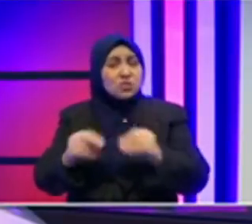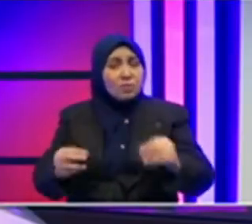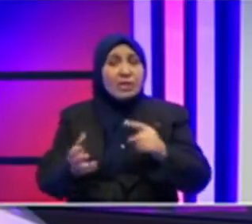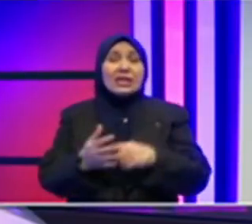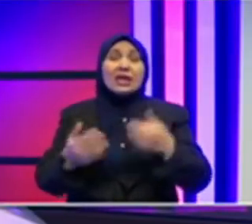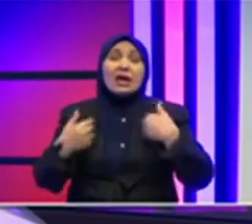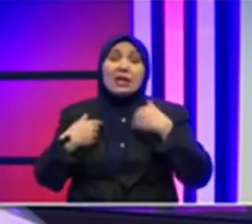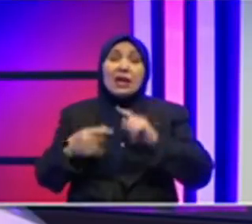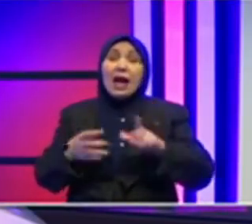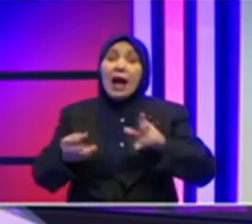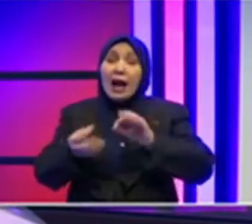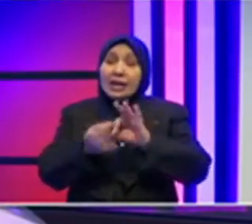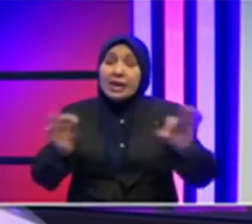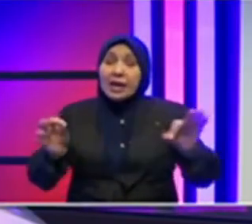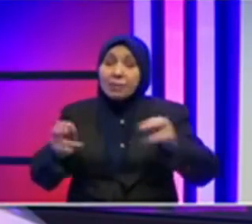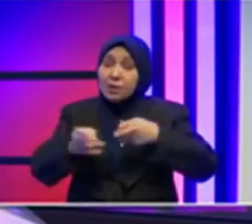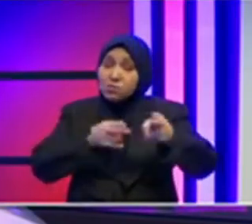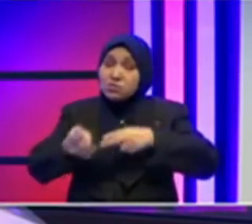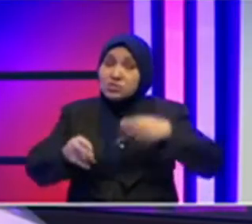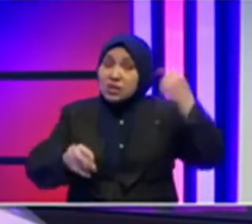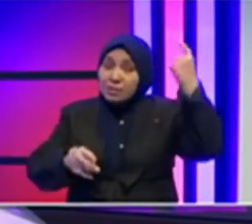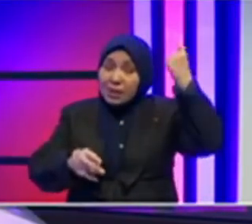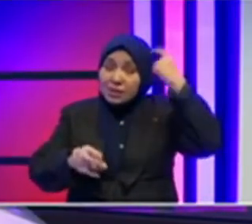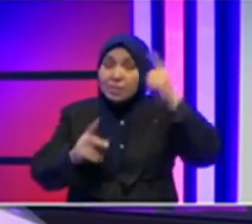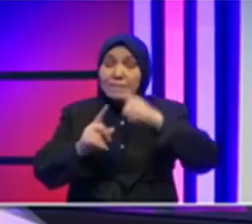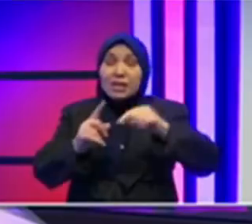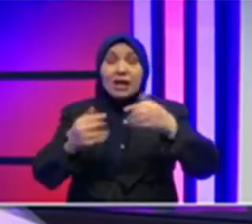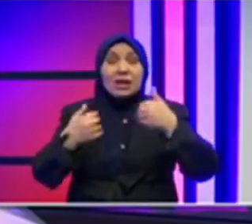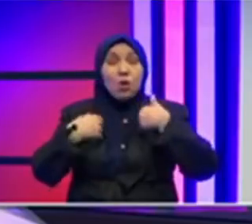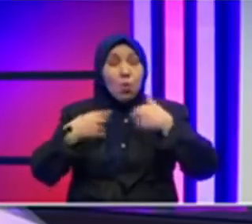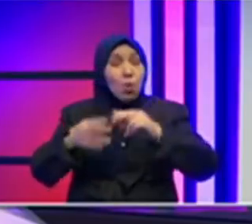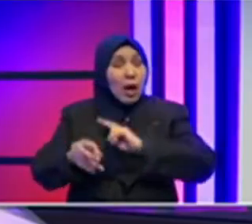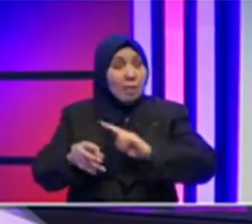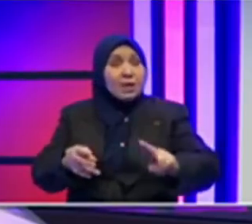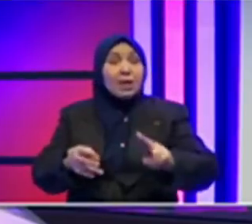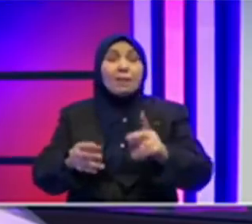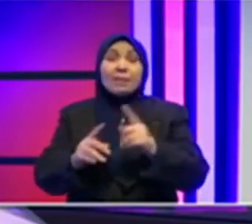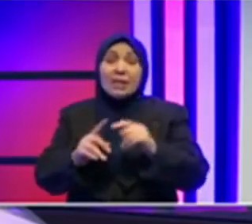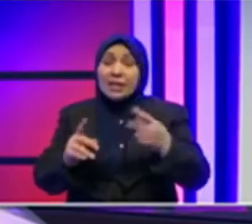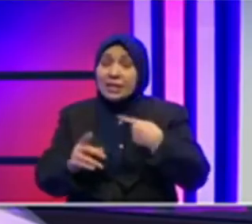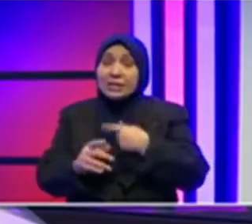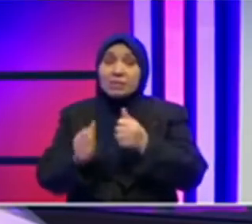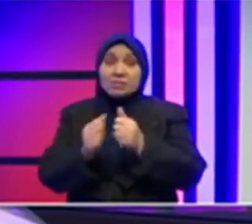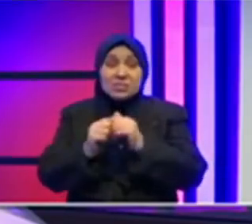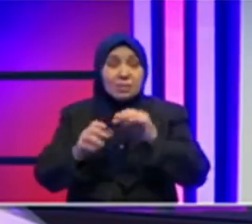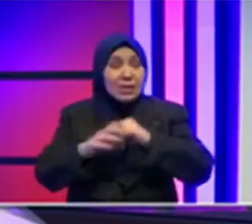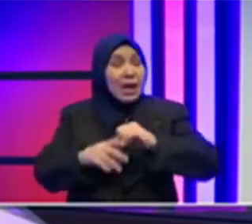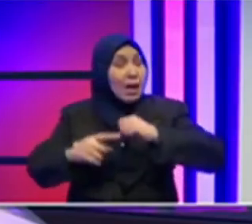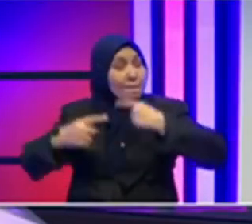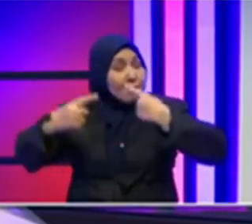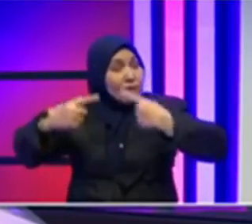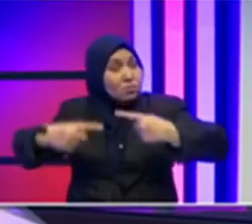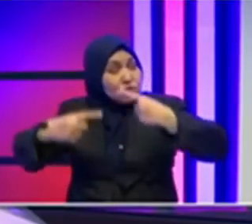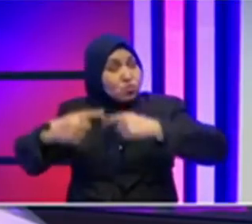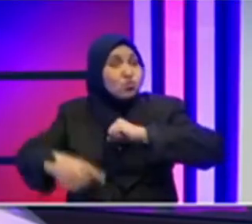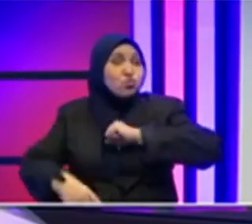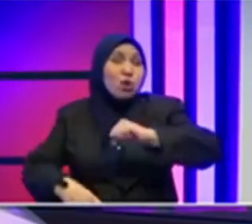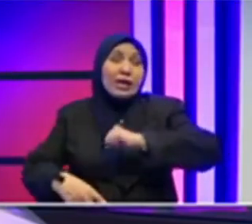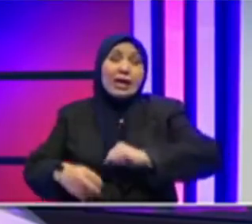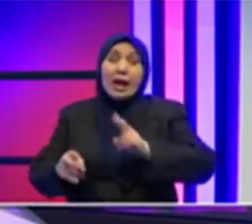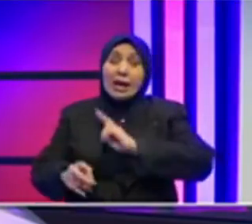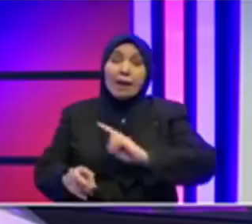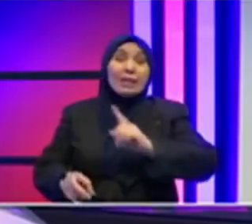ayat pengurusan mental bila beragama, bila kita bersama dalam perjuangan agama Islam ini